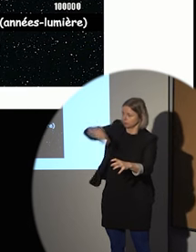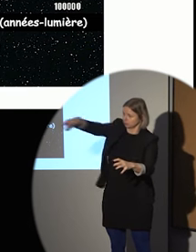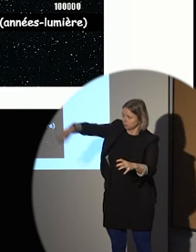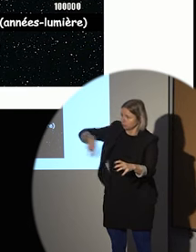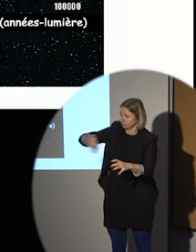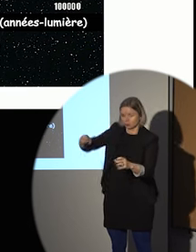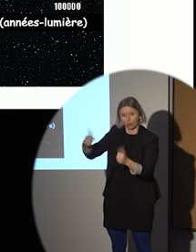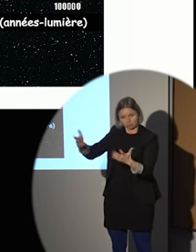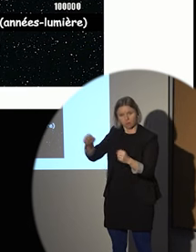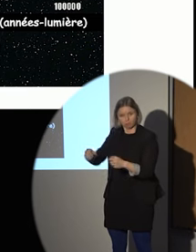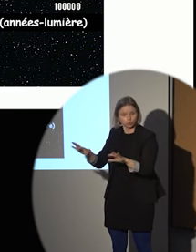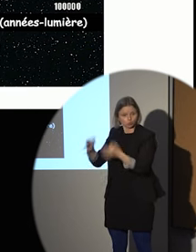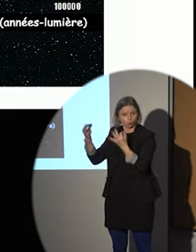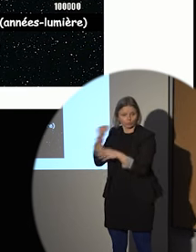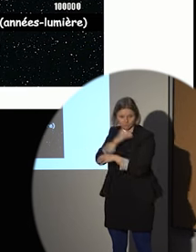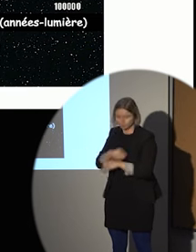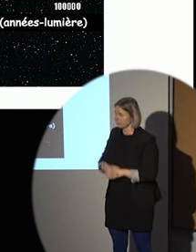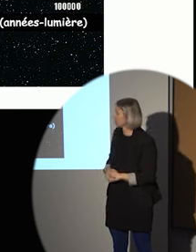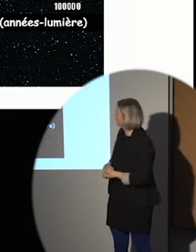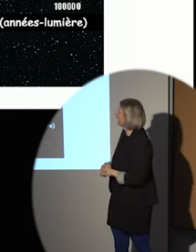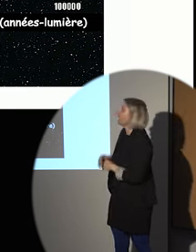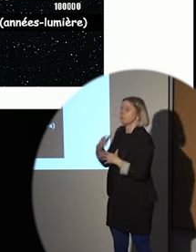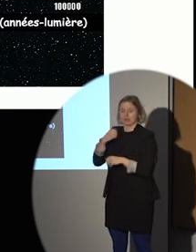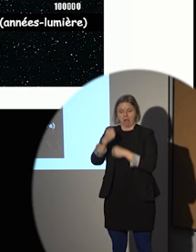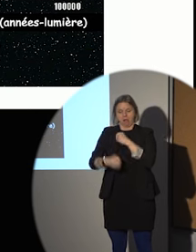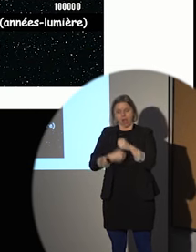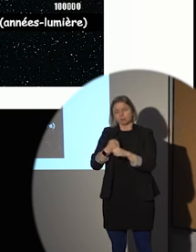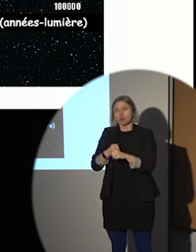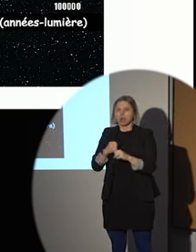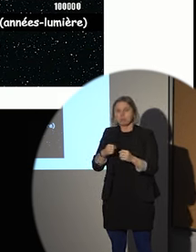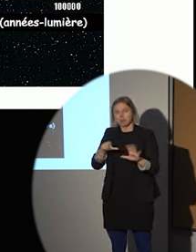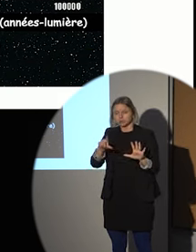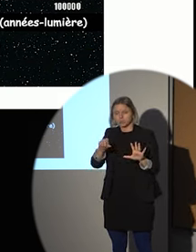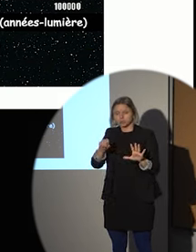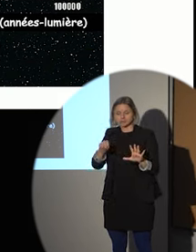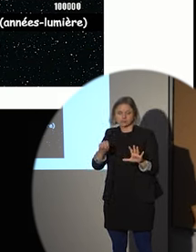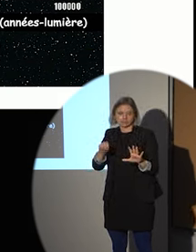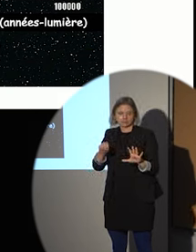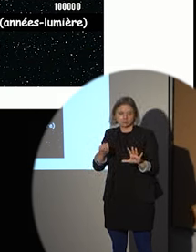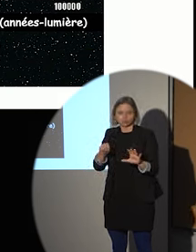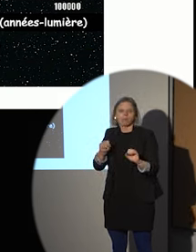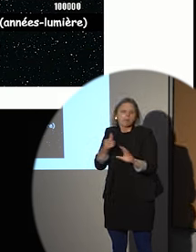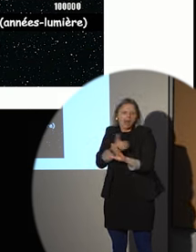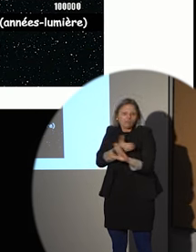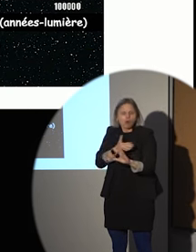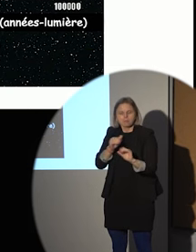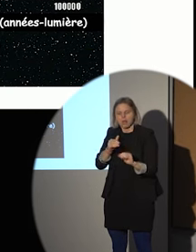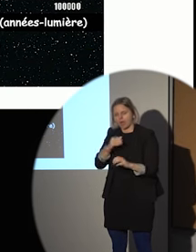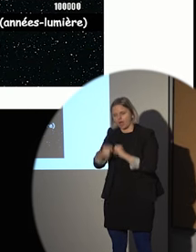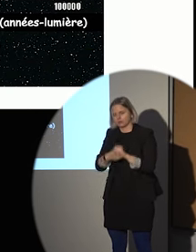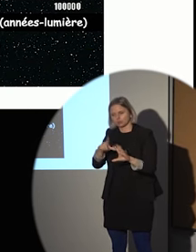ça. Et puis, dans les années 70, en fait, ça avait été découvert avant, mais dans les années 70, on a fait énormément